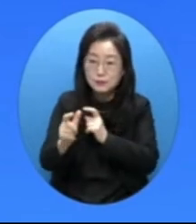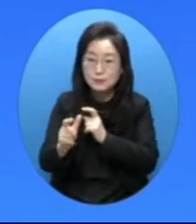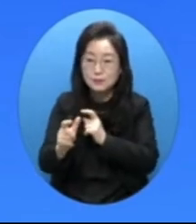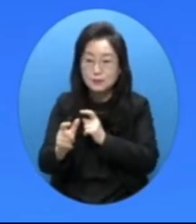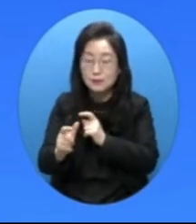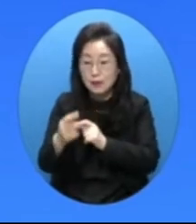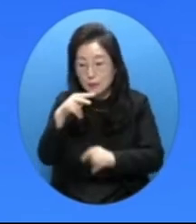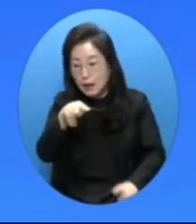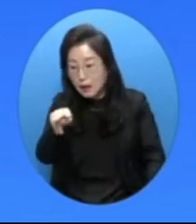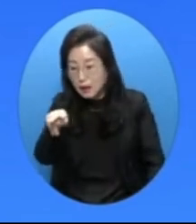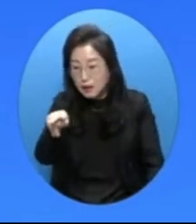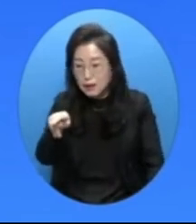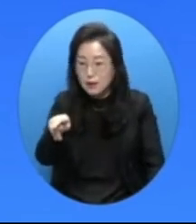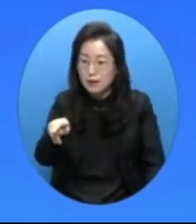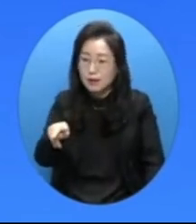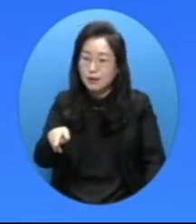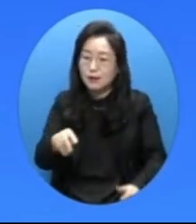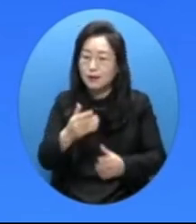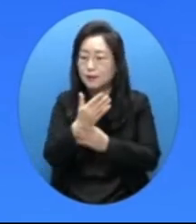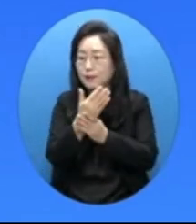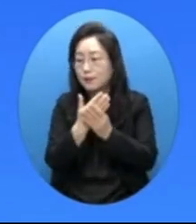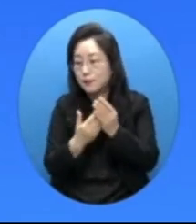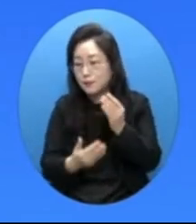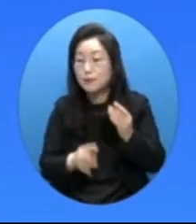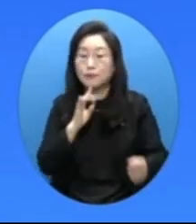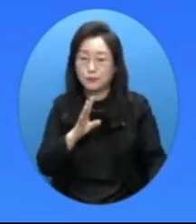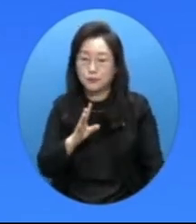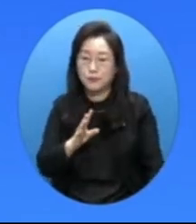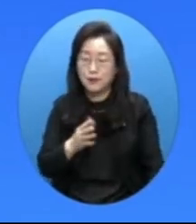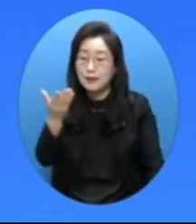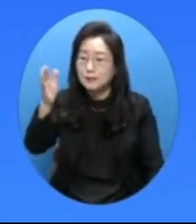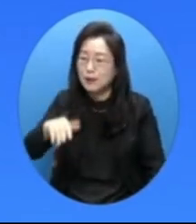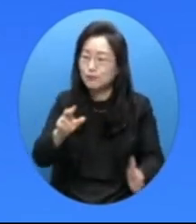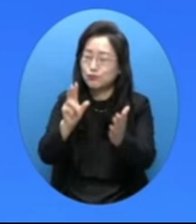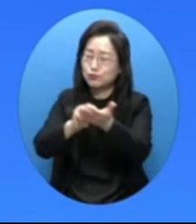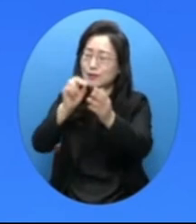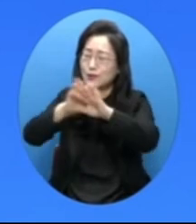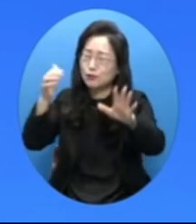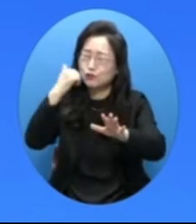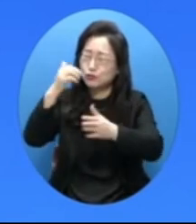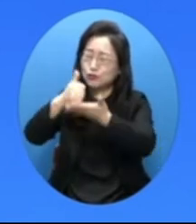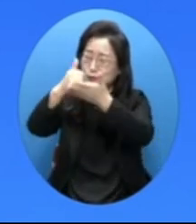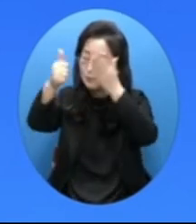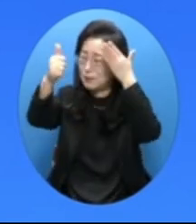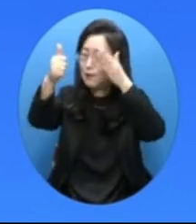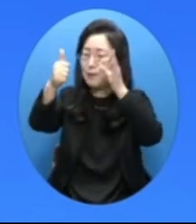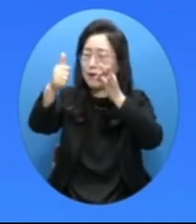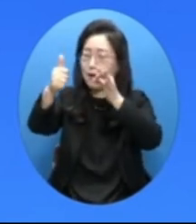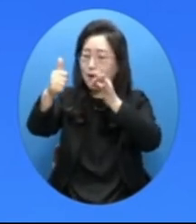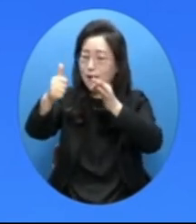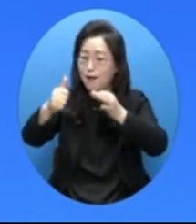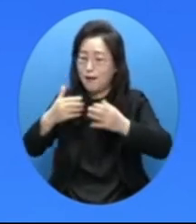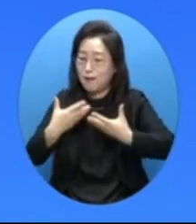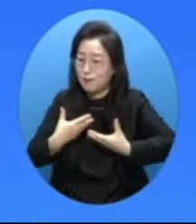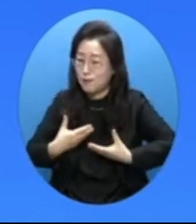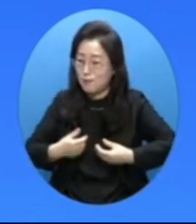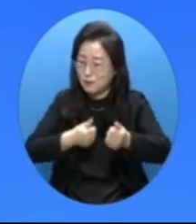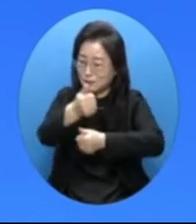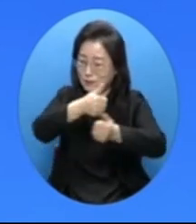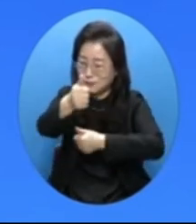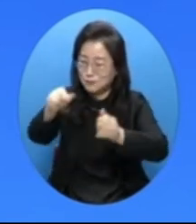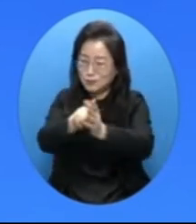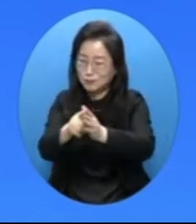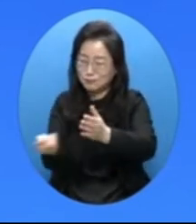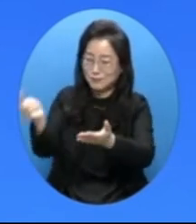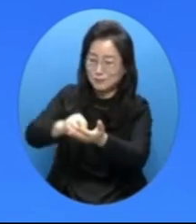우리가 바라보고 있으면 스스로 주장할 수밖에 없지만 문제 해결되신 주님을 바라보면 우린 어떤 절망도 이겨내고 믿음으로 일어서서